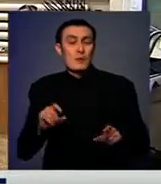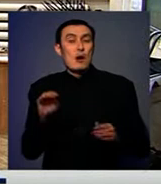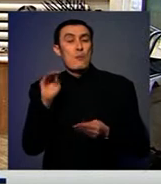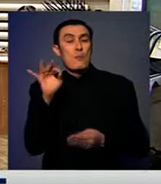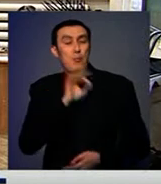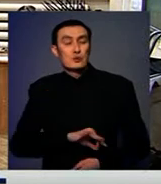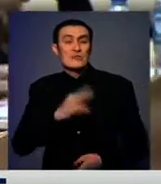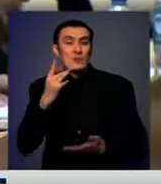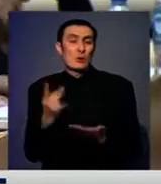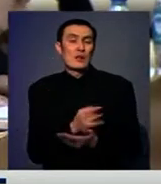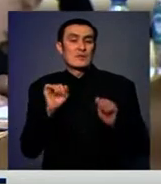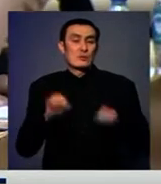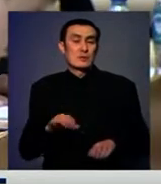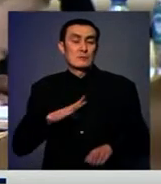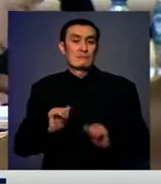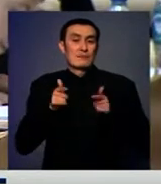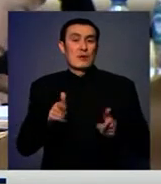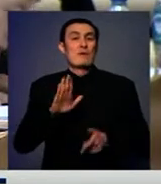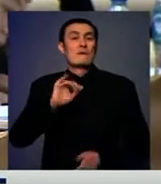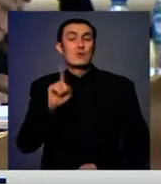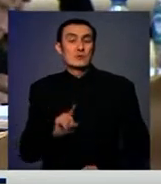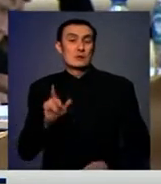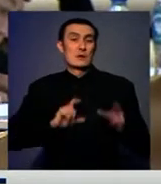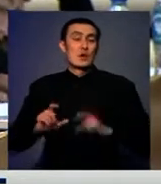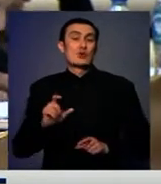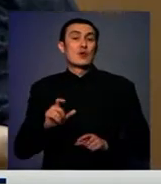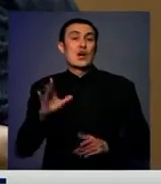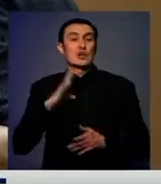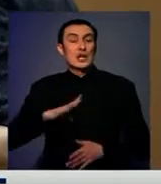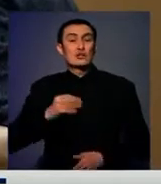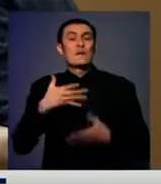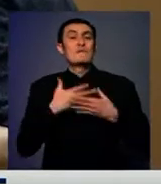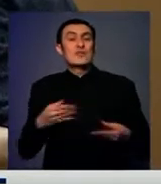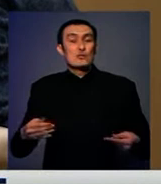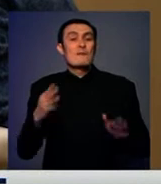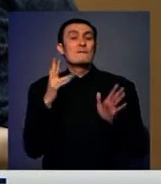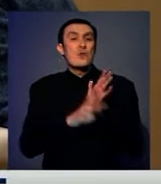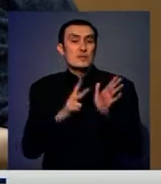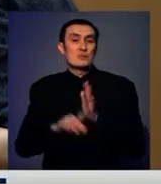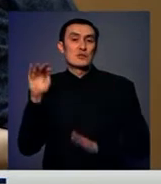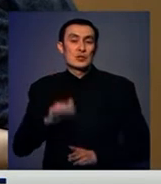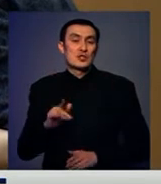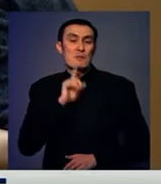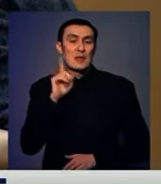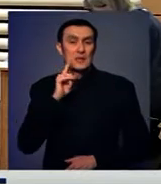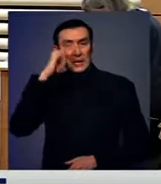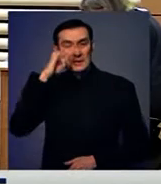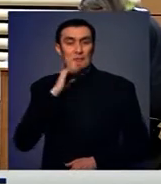шансом стать студентами вузов. Этой весной, к примеру, ожидается, что тест пройдут еще 80 тысяч молодых